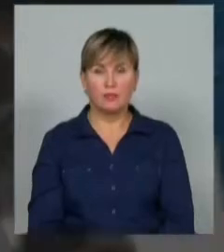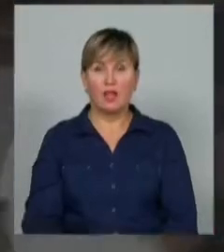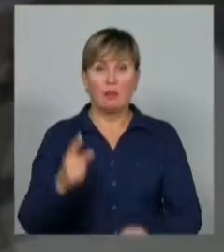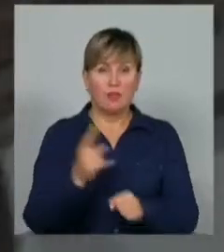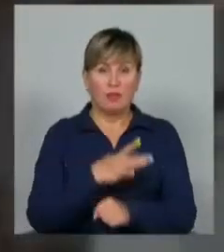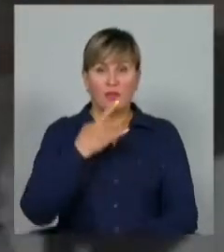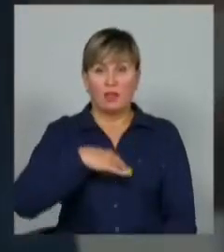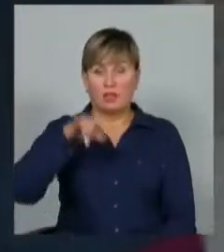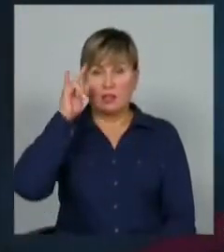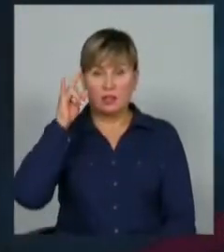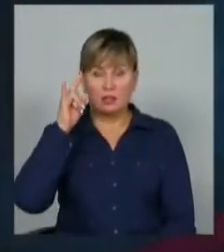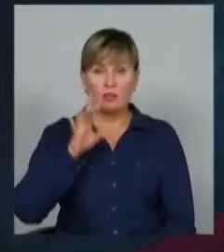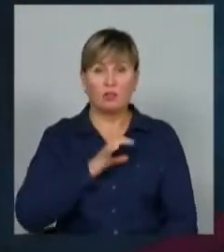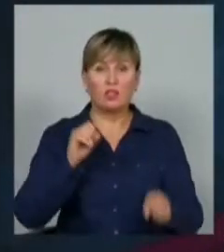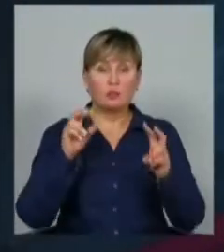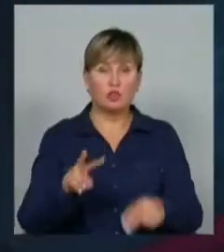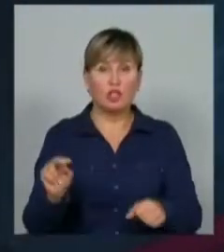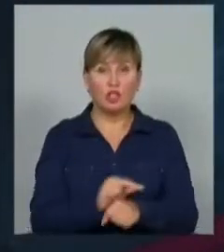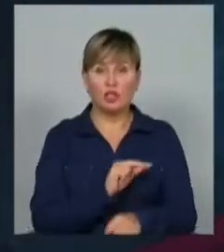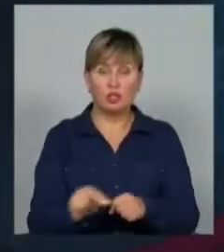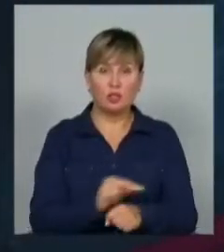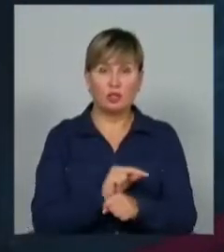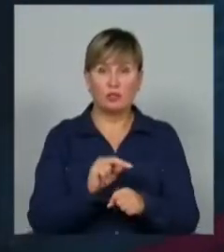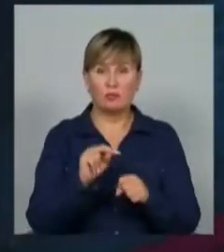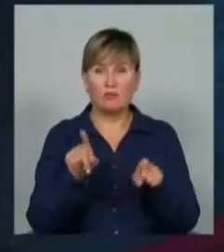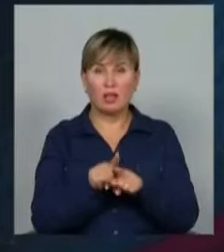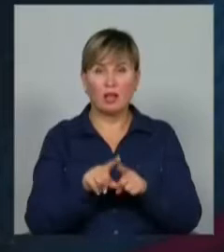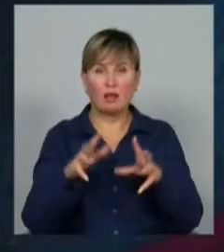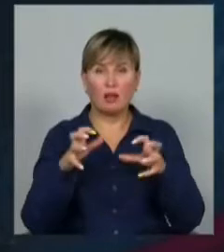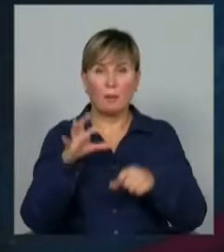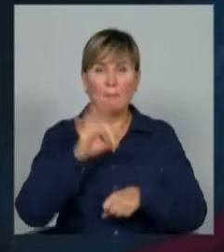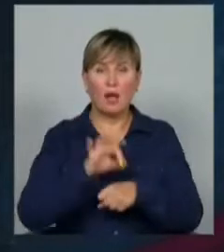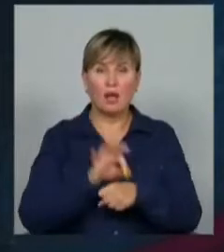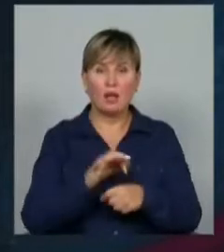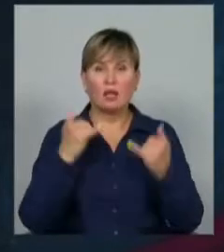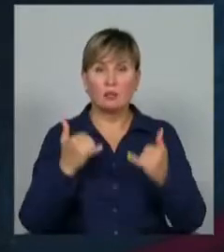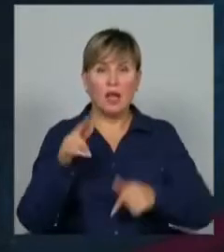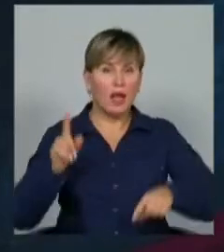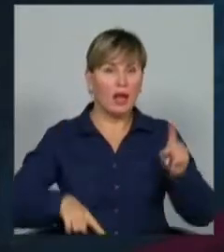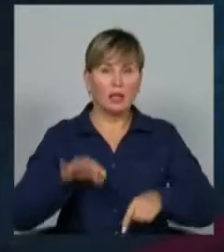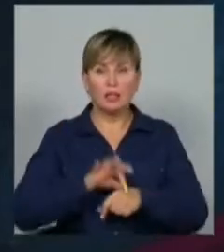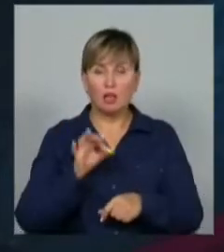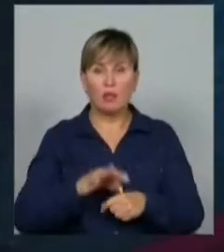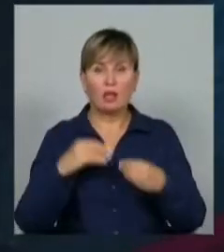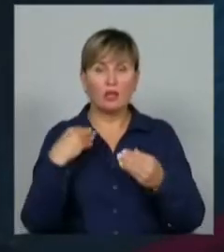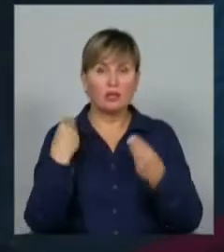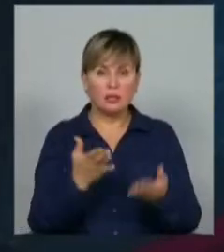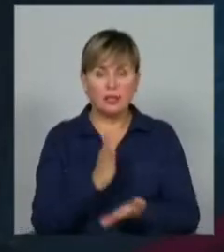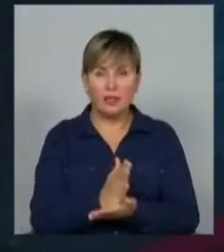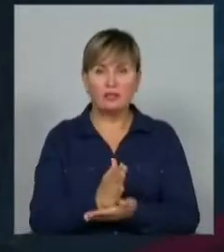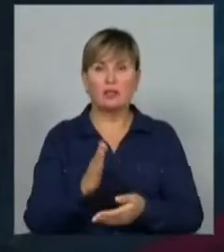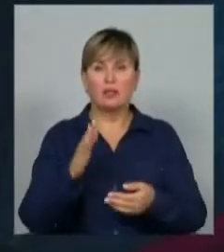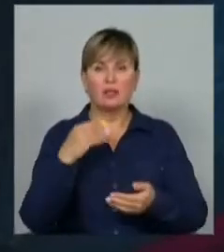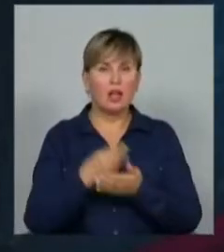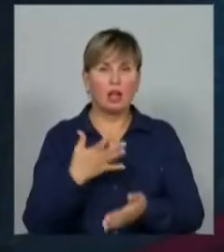Впервые в Казахстане ввели специфичное лечение спинномышечной атрофии. Теперь пациентам с этим редким заболеванием доступен дорогостоящий препарат